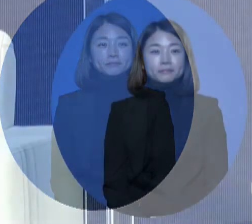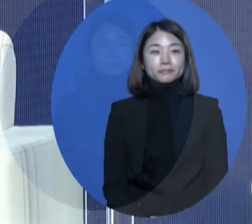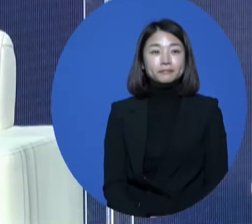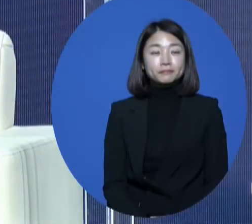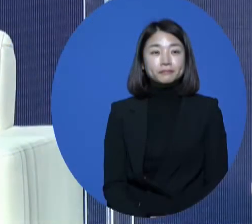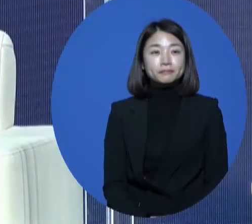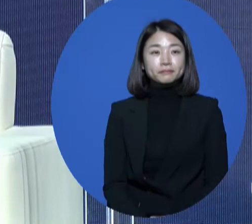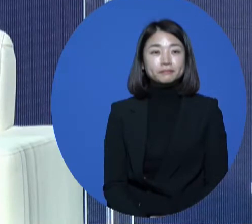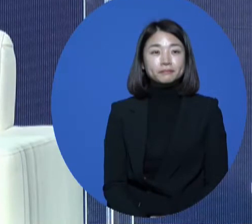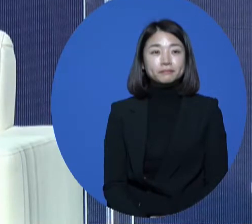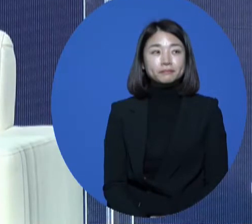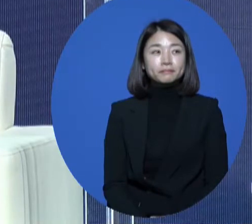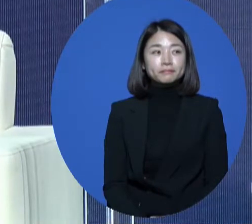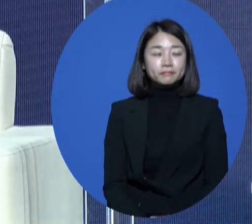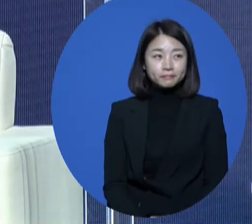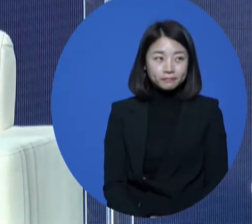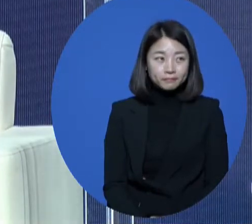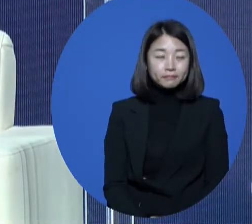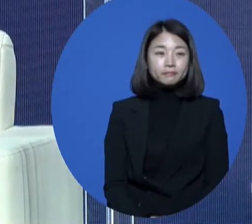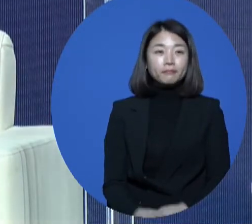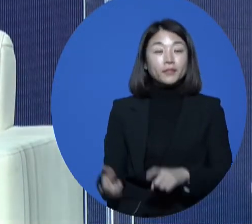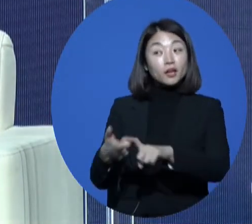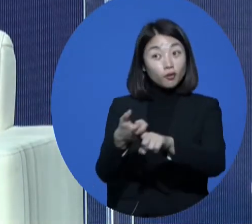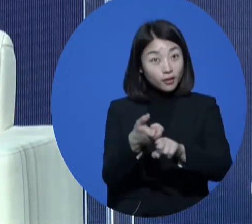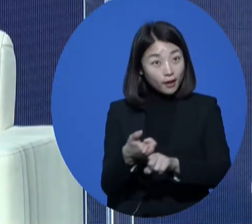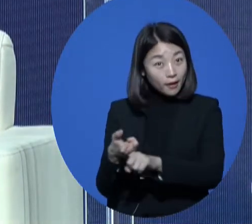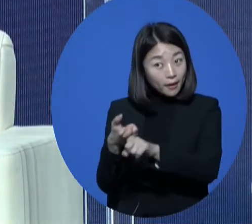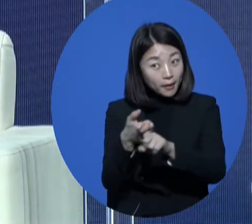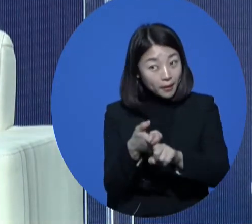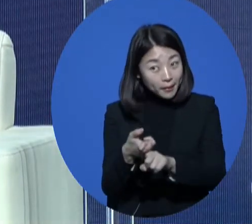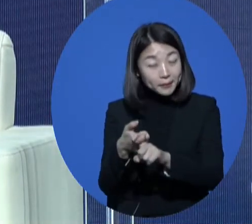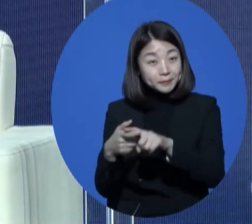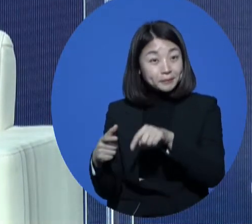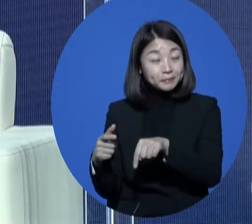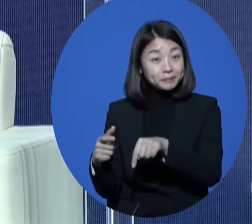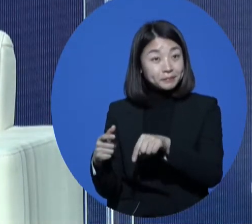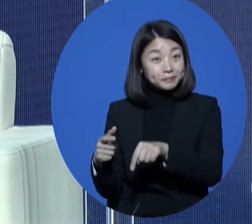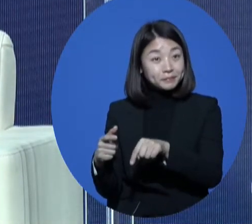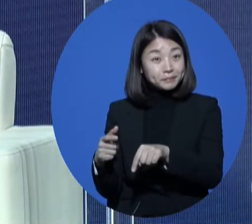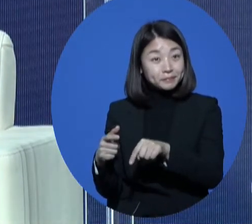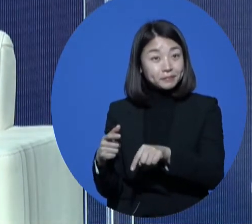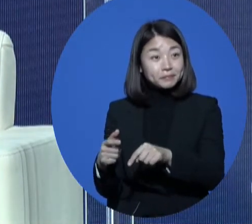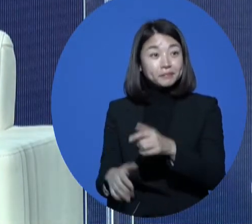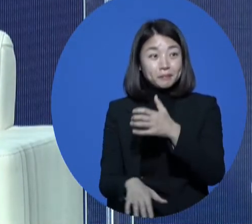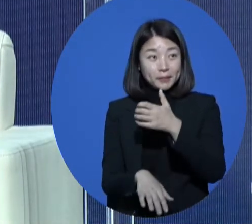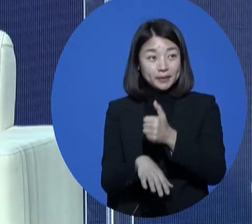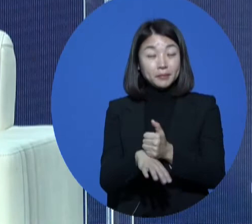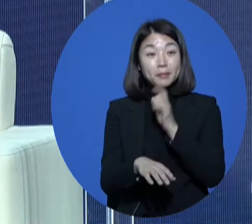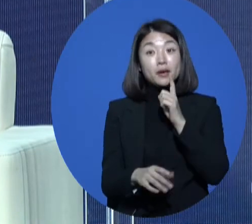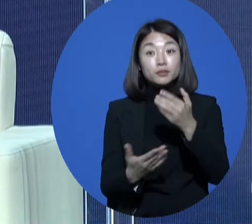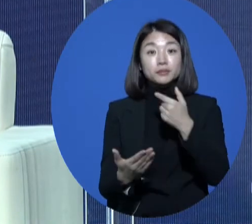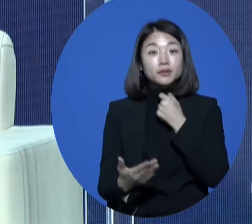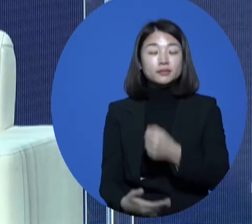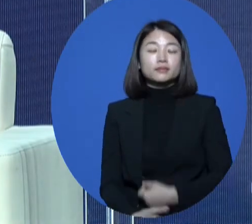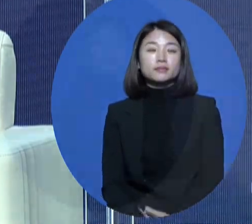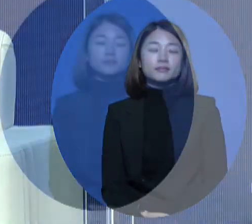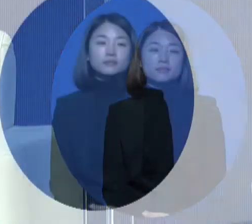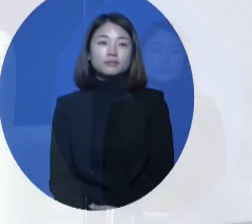연대의 회로망, 감금 회로망을 격파할 수 있는 연대의 회로망이라는 것들로 마지막에 내용을 정리하고 싶은데요.